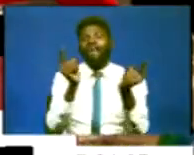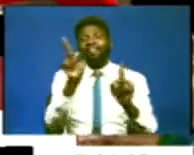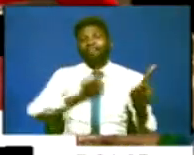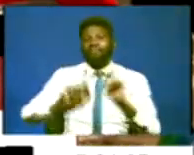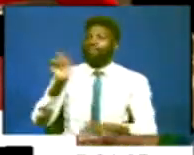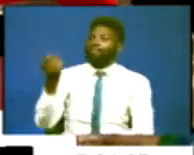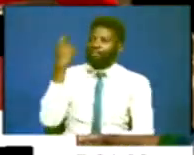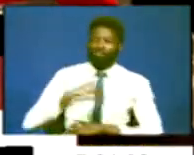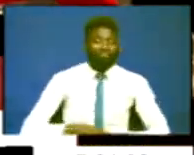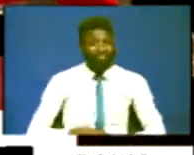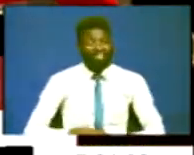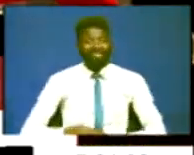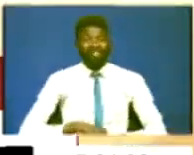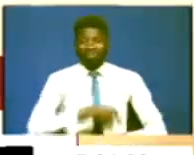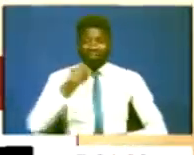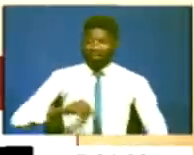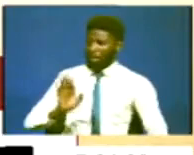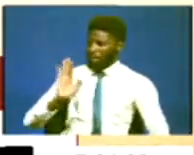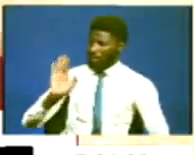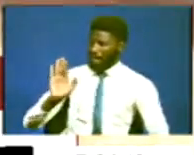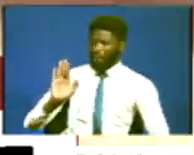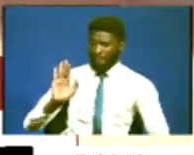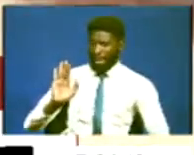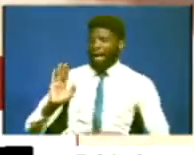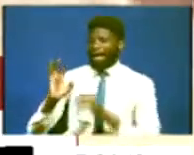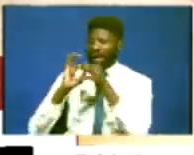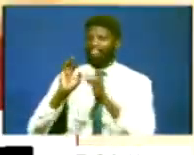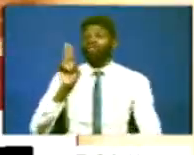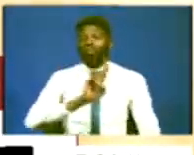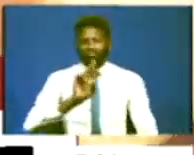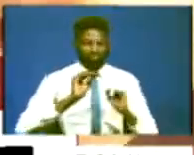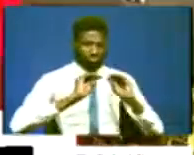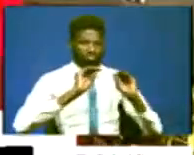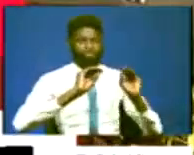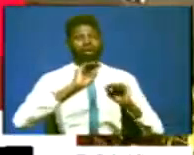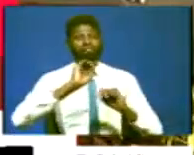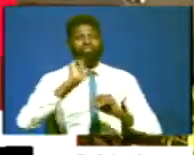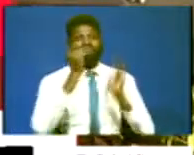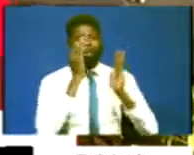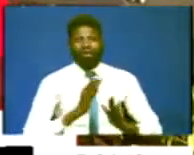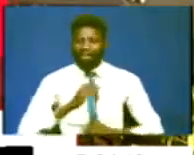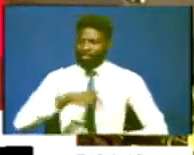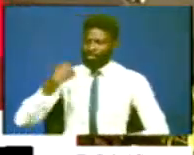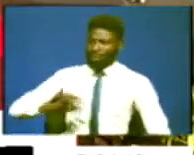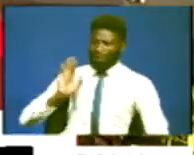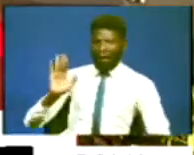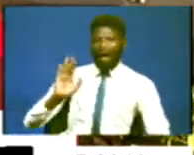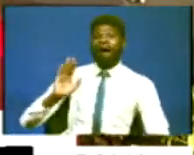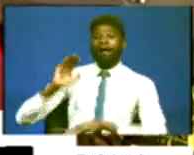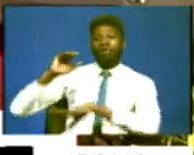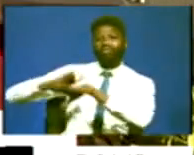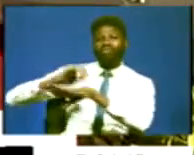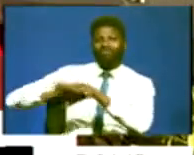huo wa China unatumiwa kuwafahamisha Wakenya kuhusu uzuri wa utamaduni wa China. Because of culture, we can get a